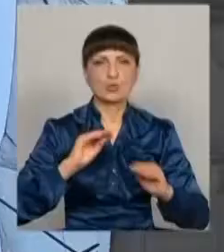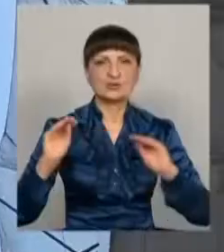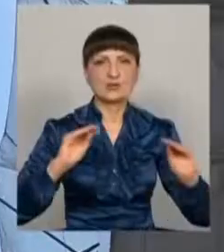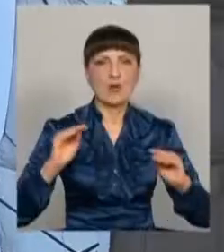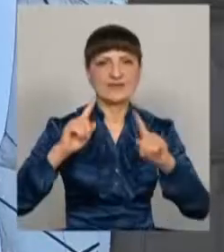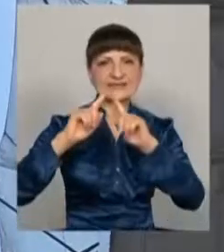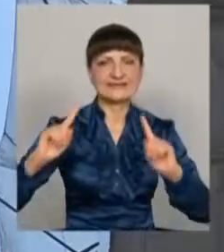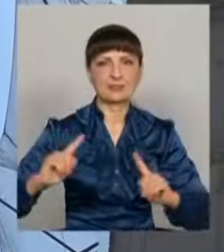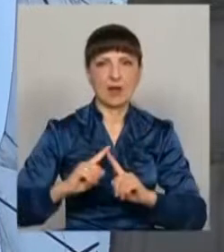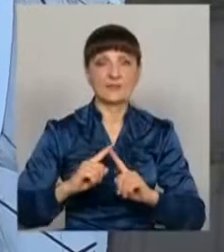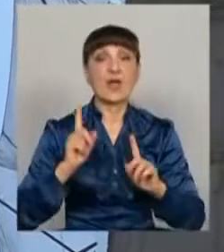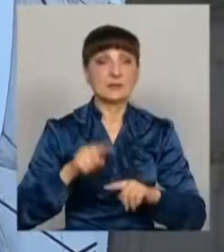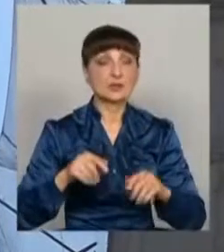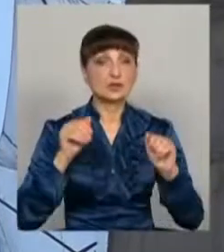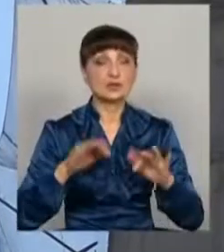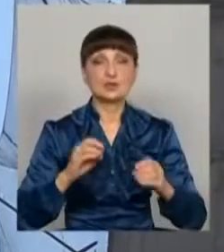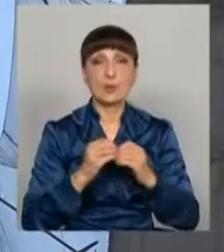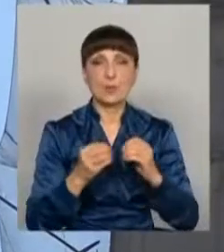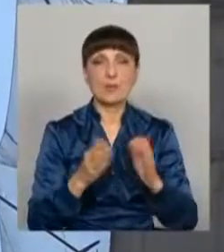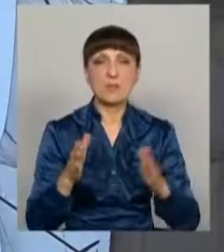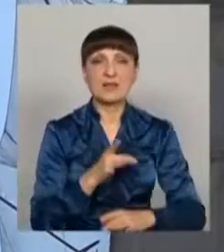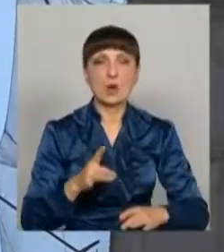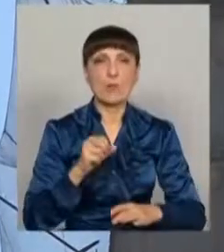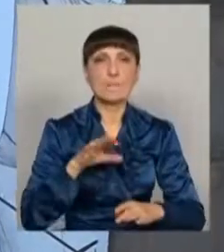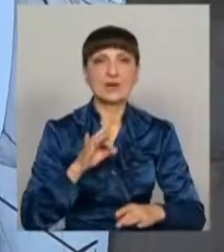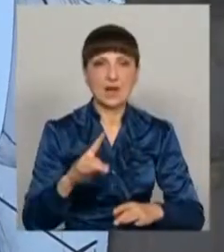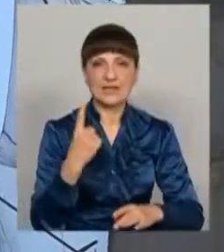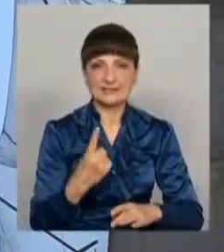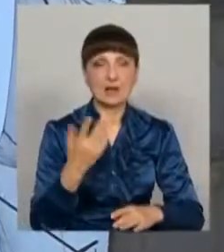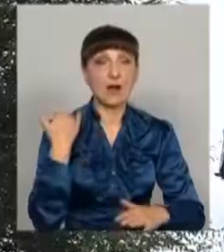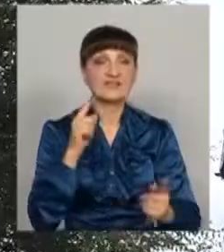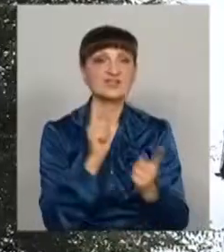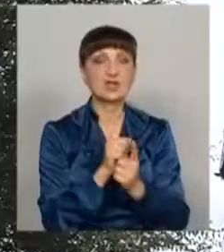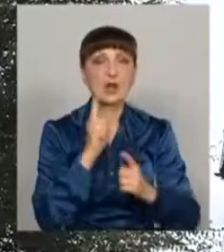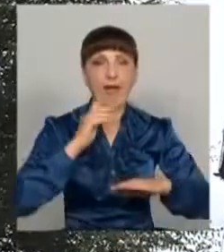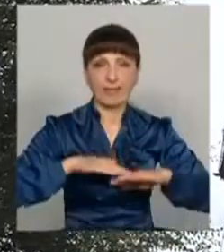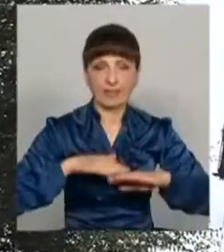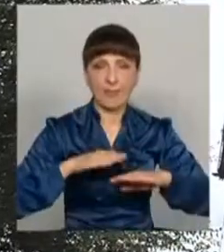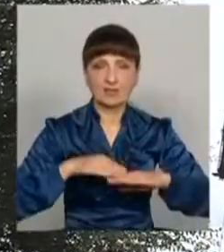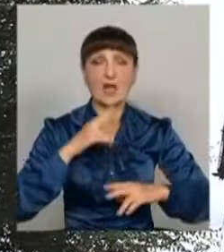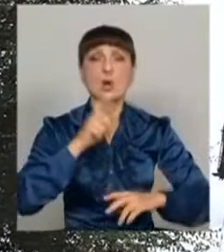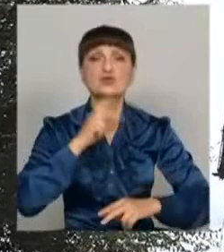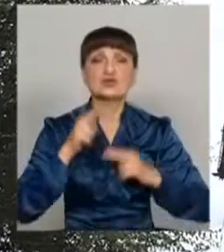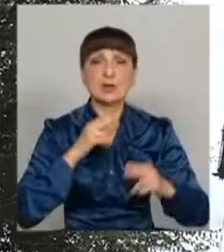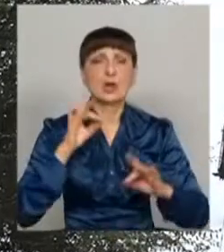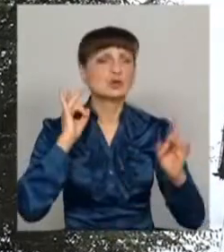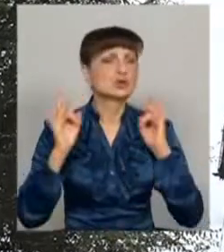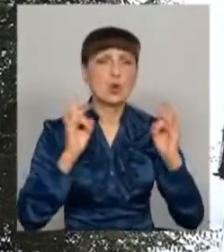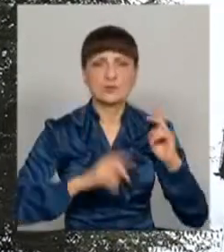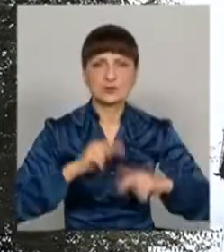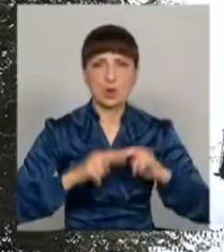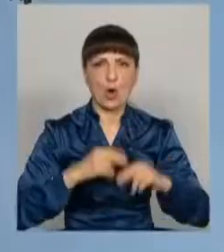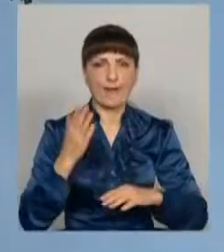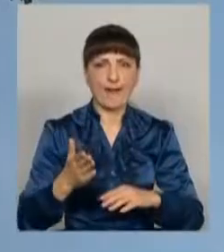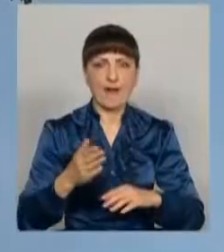знак. Решилась и проблема в микрорайоне Мамыр-1. Ранее на встрече с акимом горожане посетовали на шум в одном из строящихся